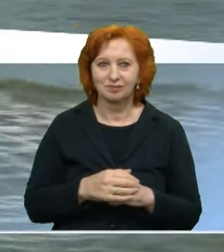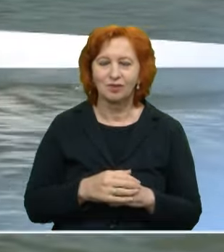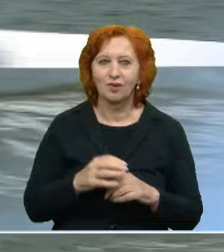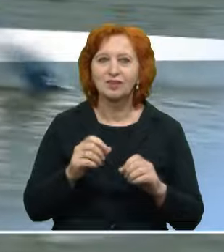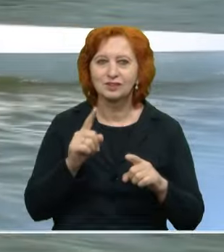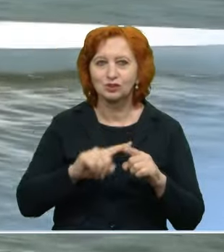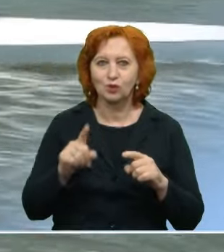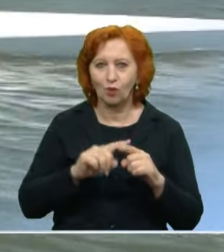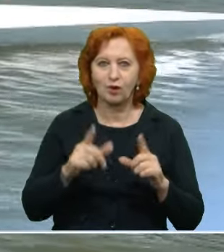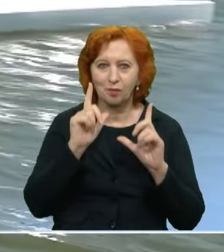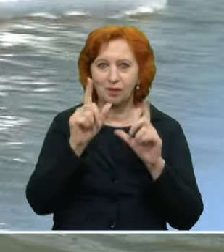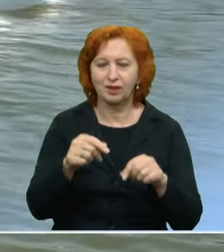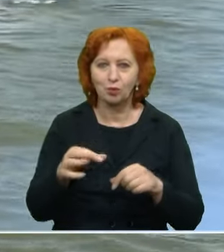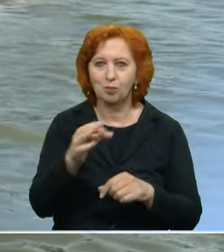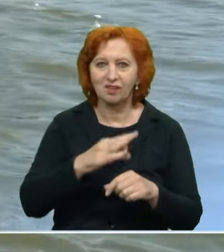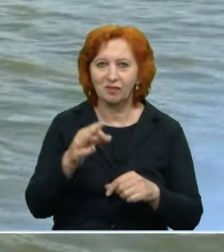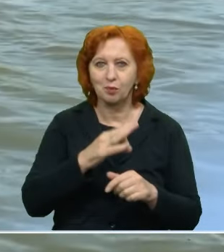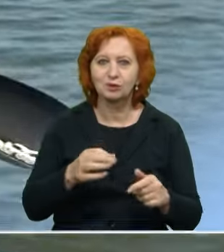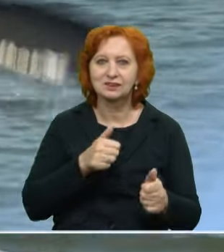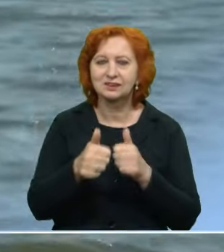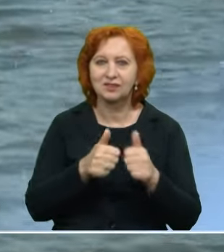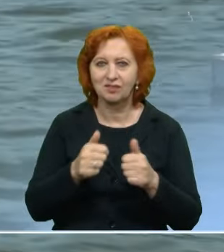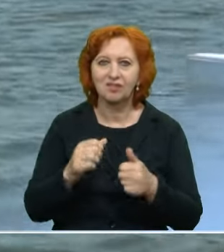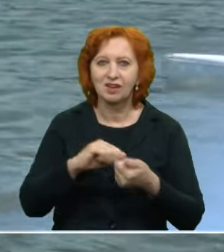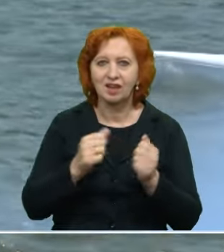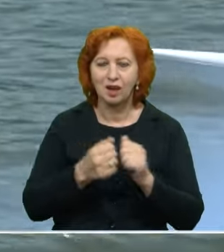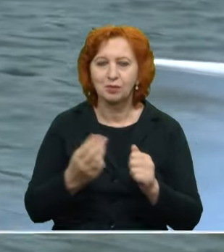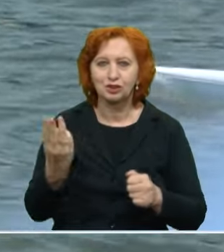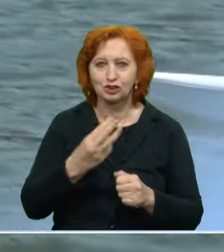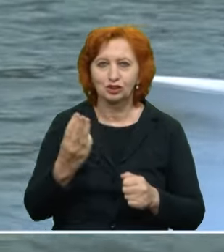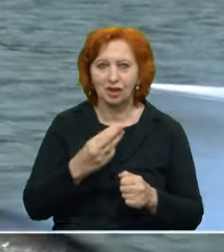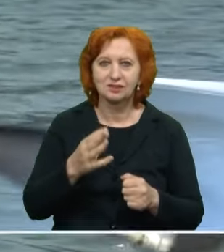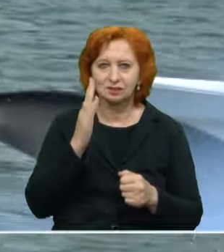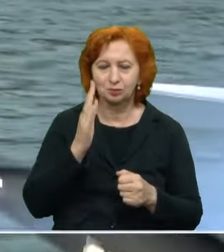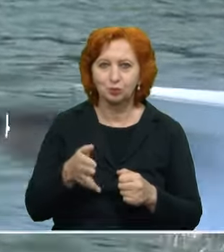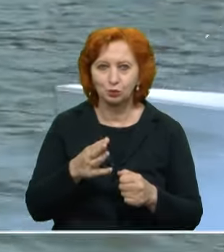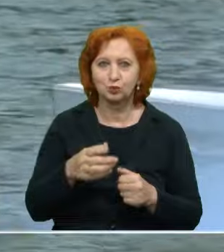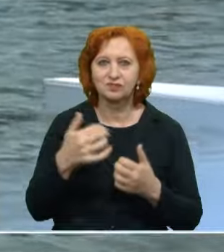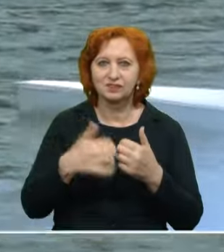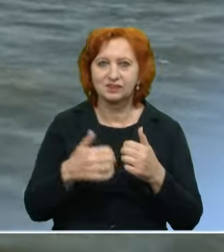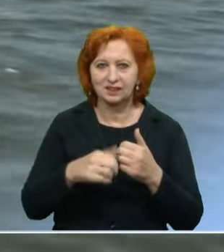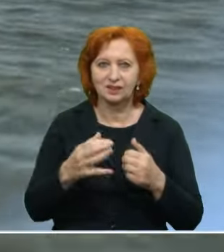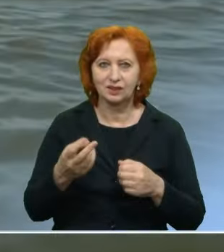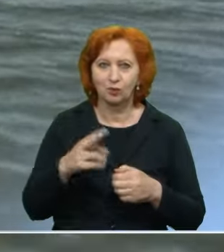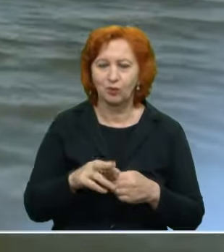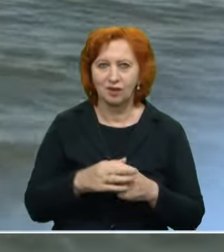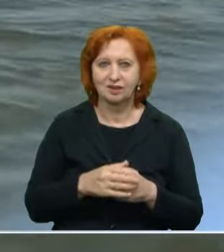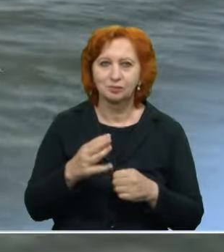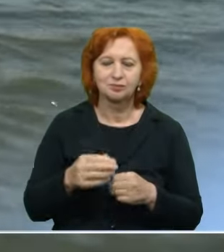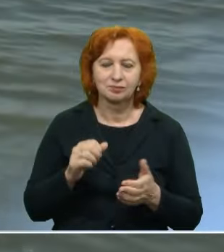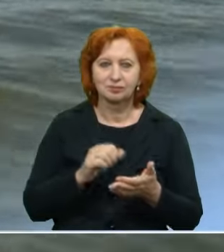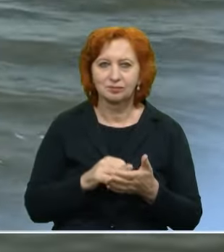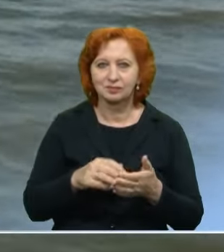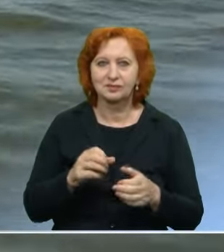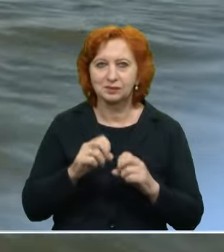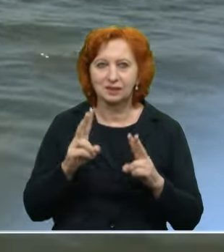Скоро младшие поедут на областные соревнования в Каменск-Шахтинске, а испытания старших ждут в середине июля в Ростове. Галина Соколова,